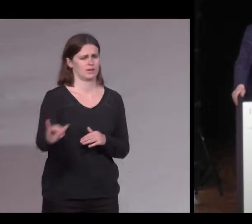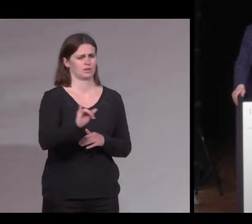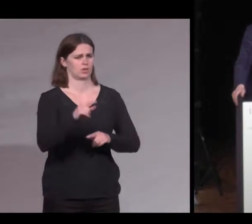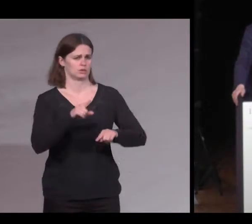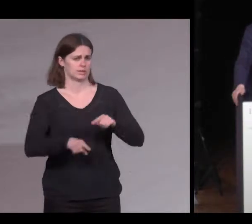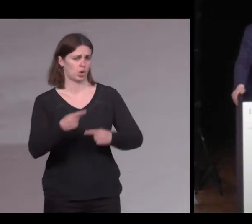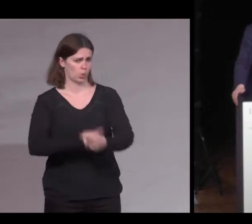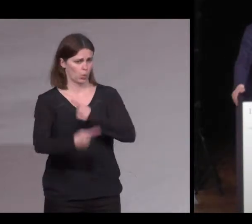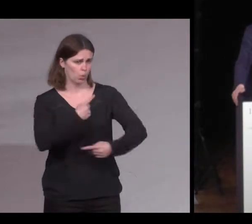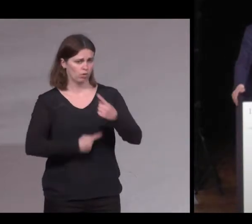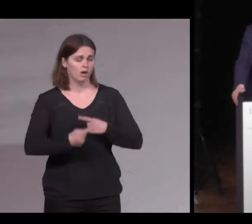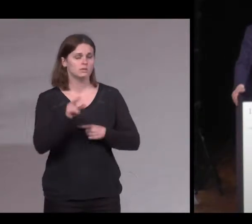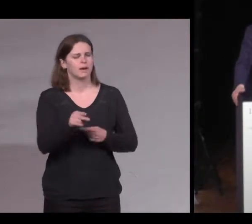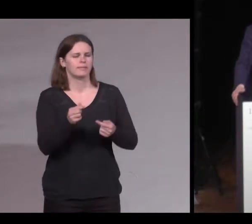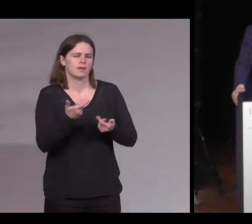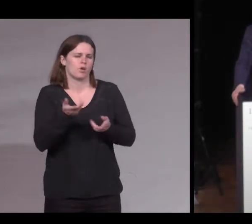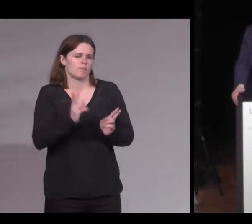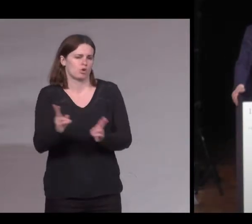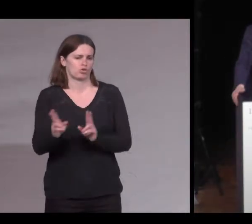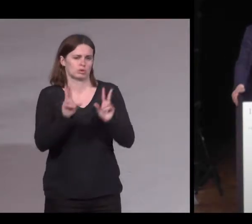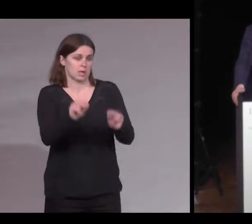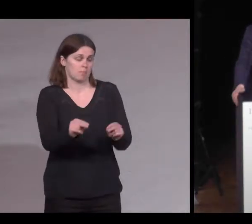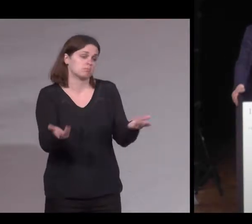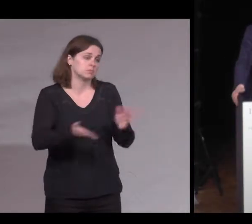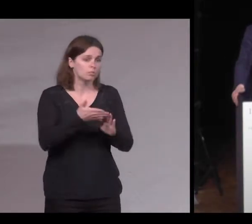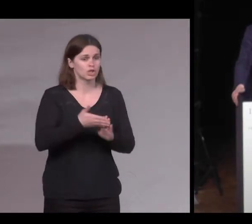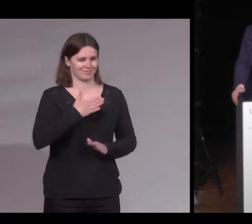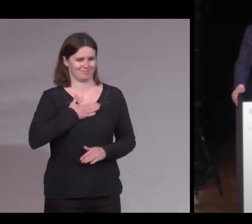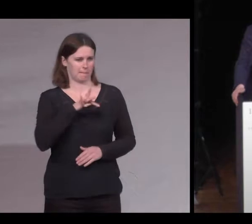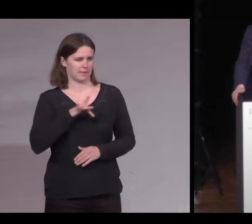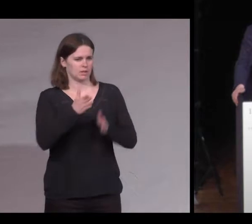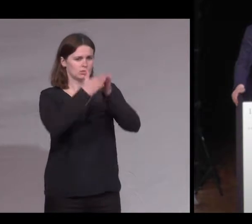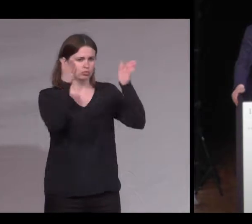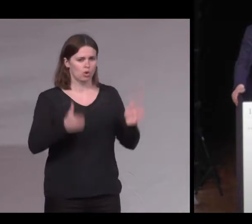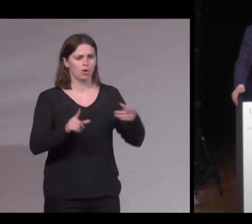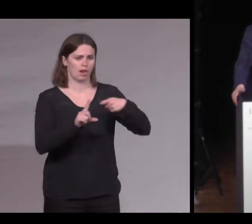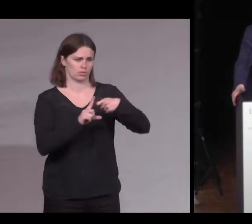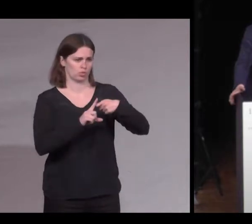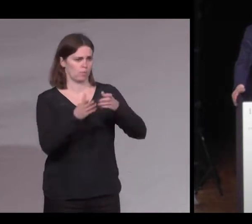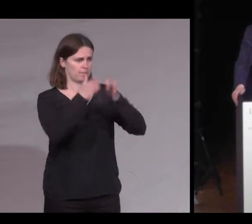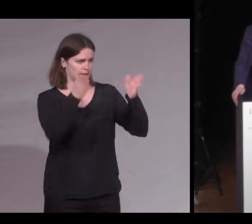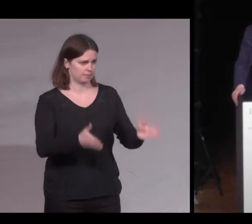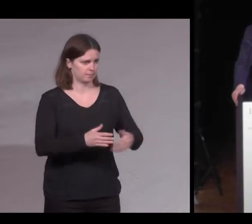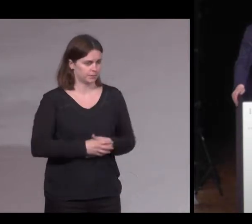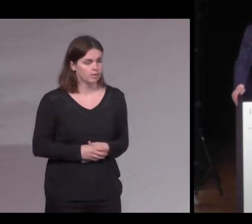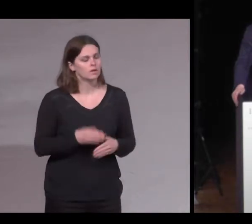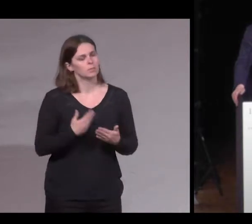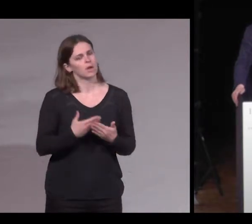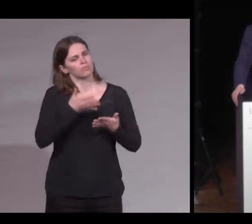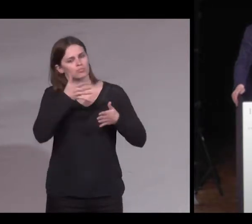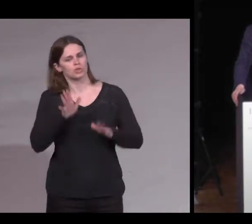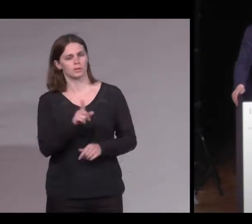příklad Kladruby. Za prvý, když se člověk podívá do zahraničí, tak zjistí, že v České republice může být pyšný na